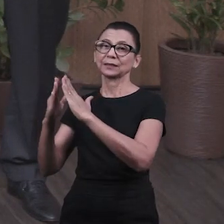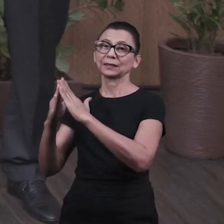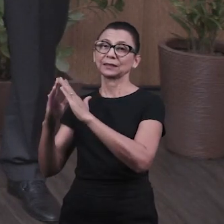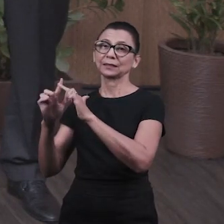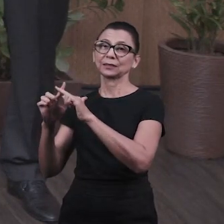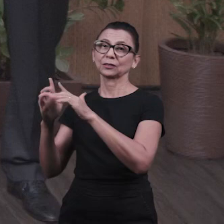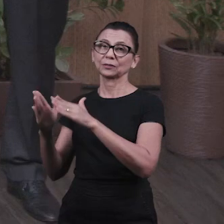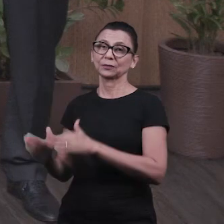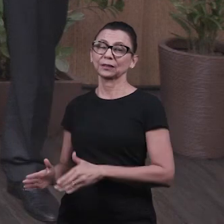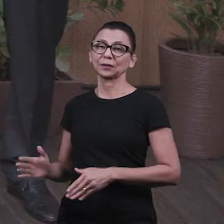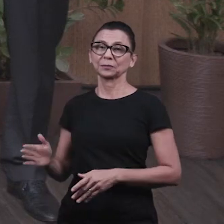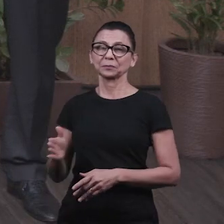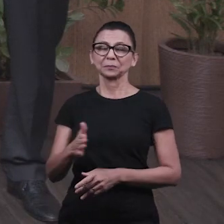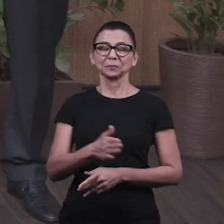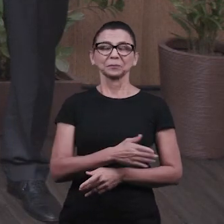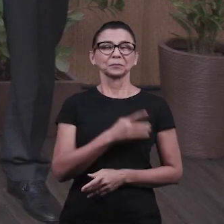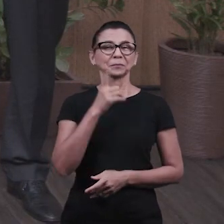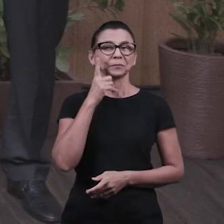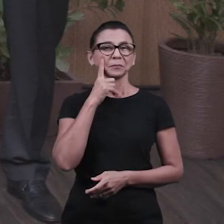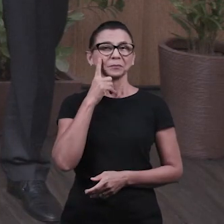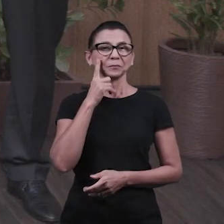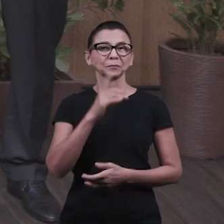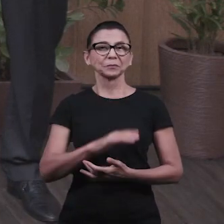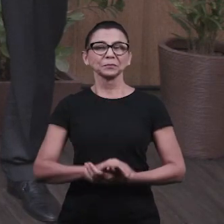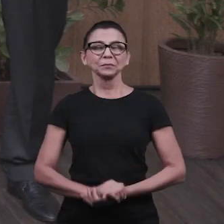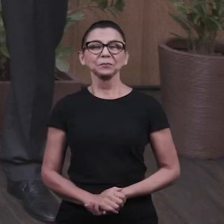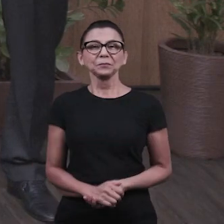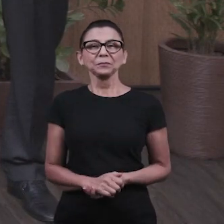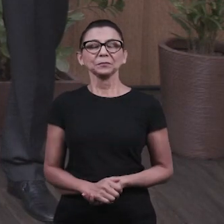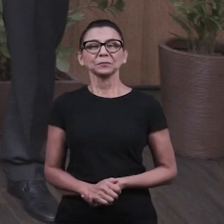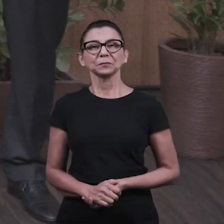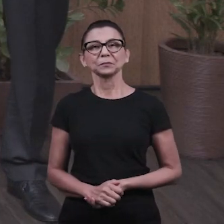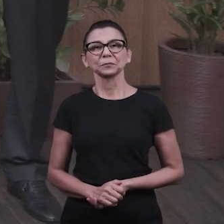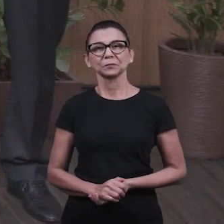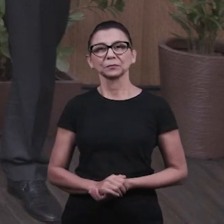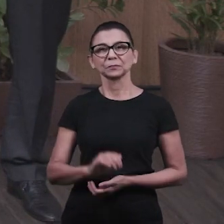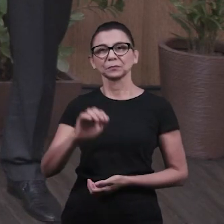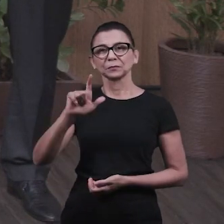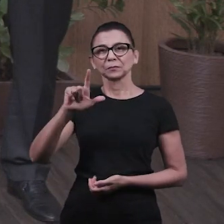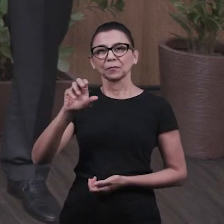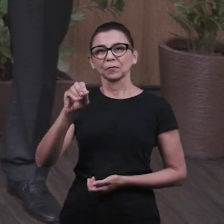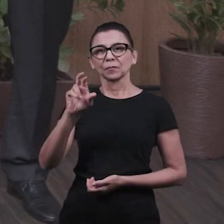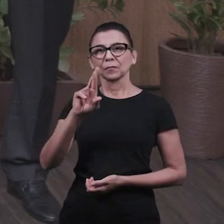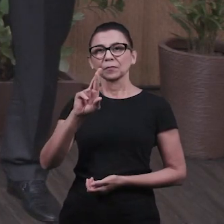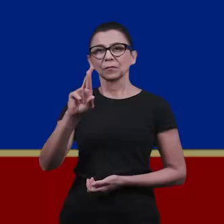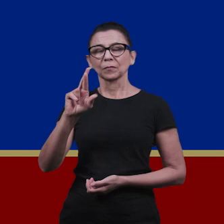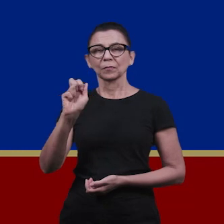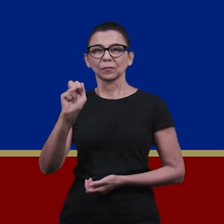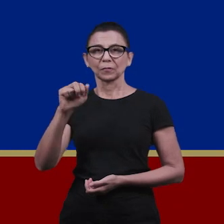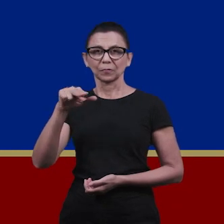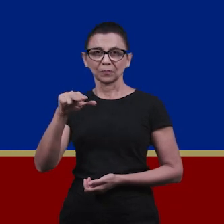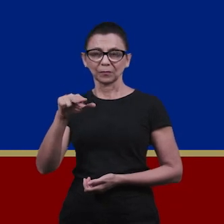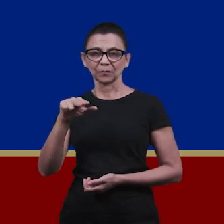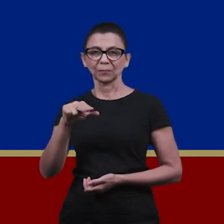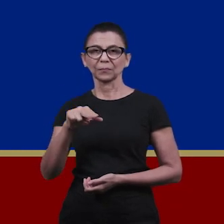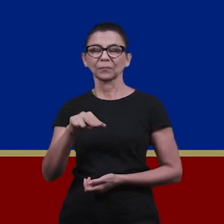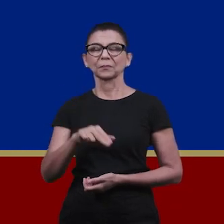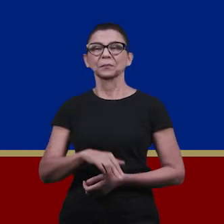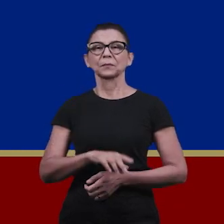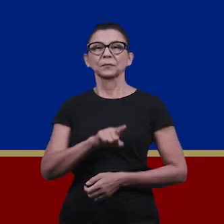envoyé par Laurent de Souza de Aimorés, Minas Gerais. L'Église fidèle